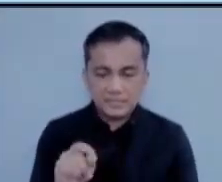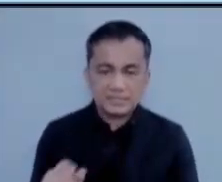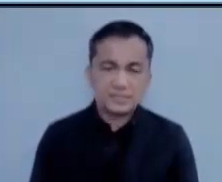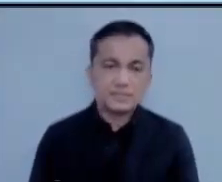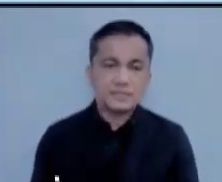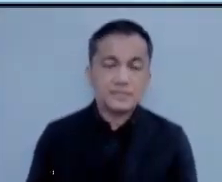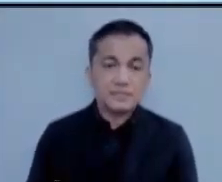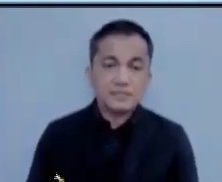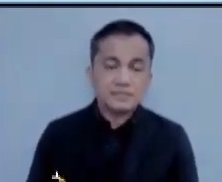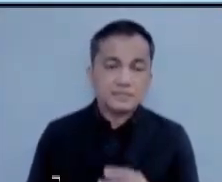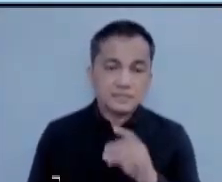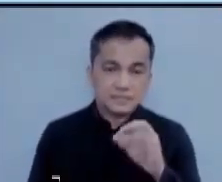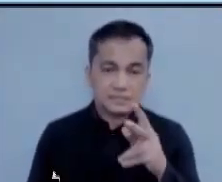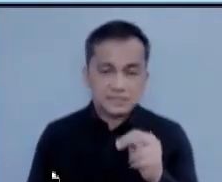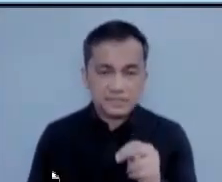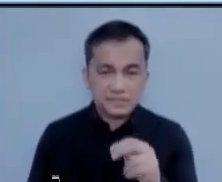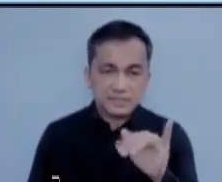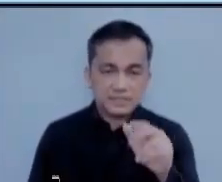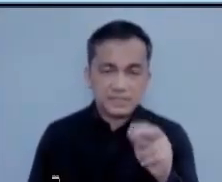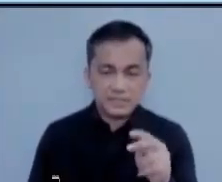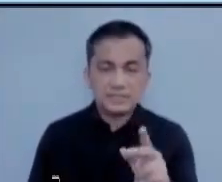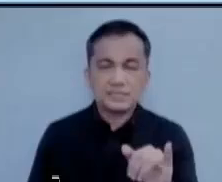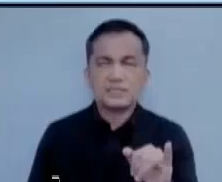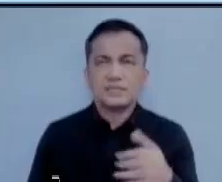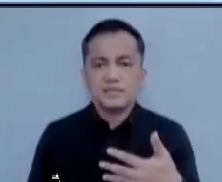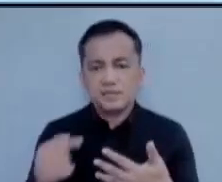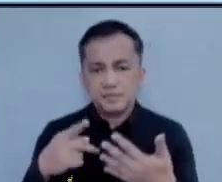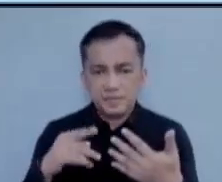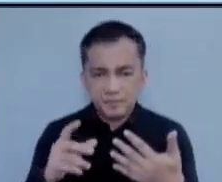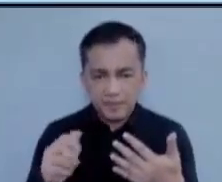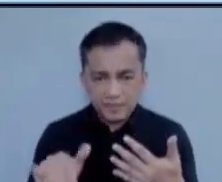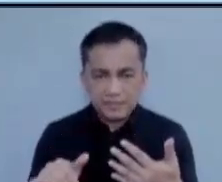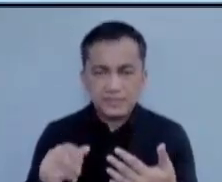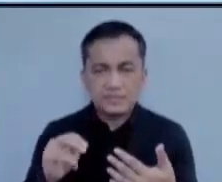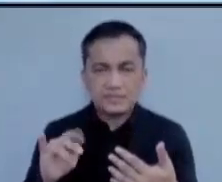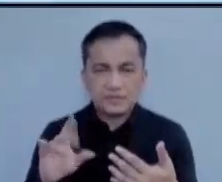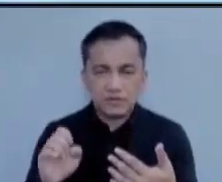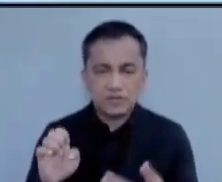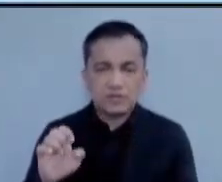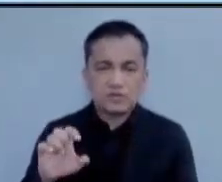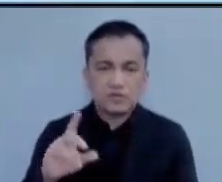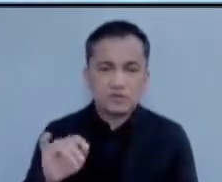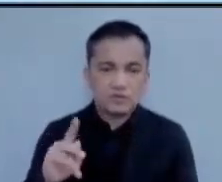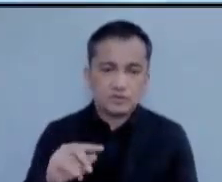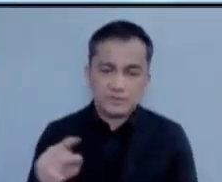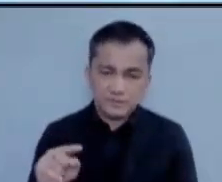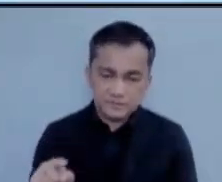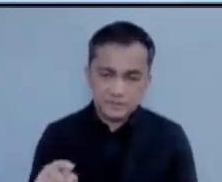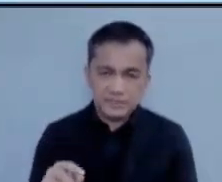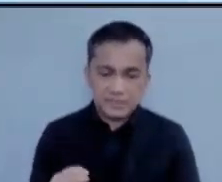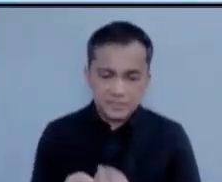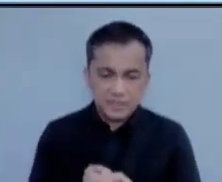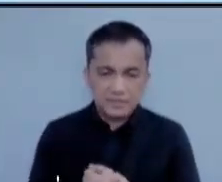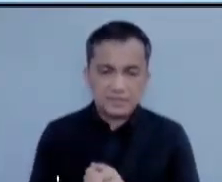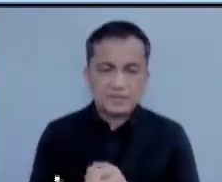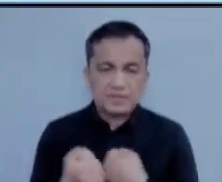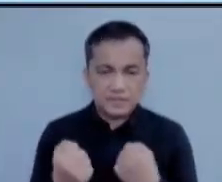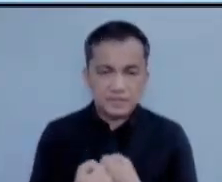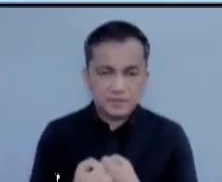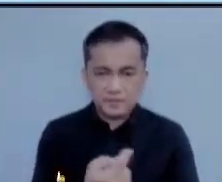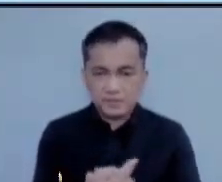Antolin, Yanni, Pipay, Alex Diaz at Nicole Cordovez. Ang Love Laban to Everyone Festival